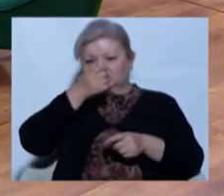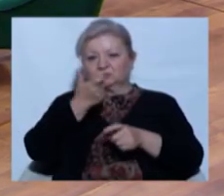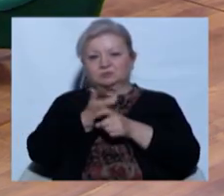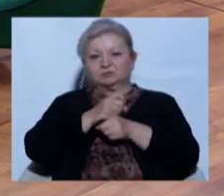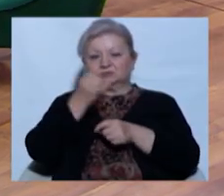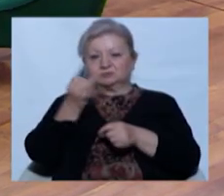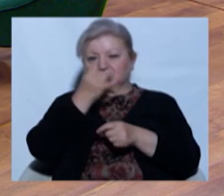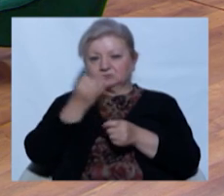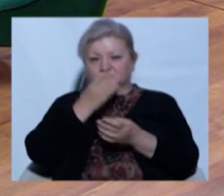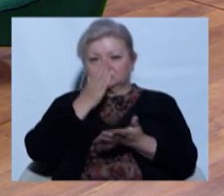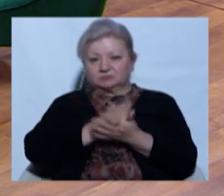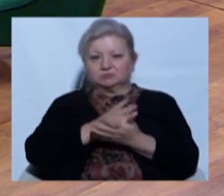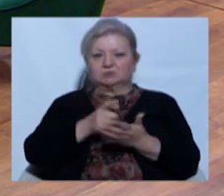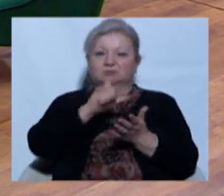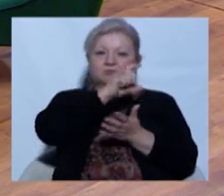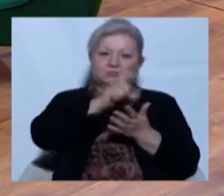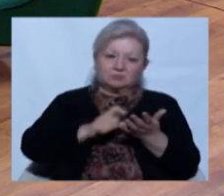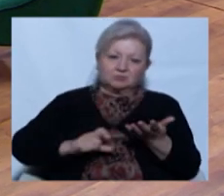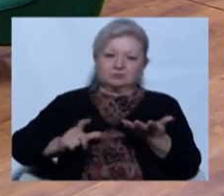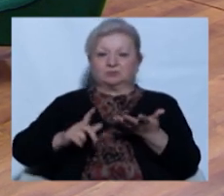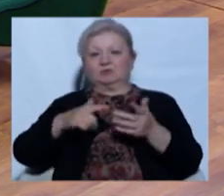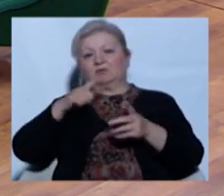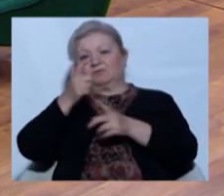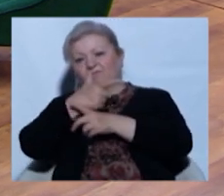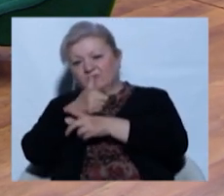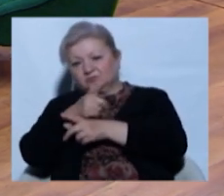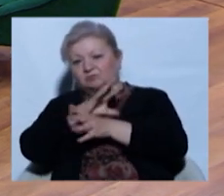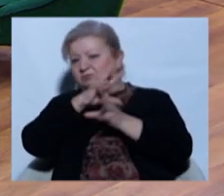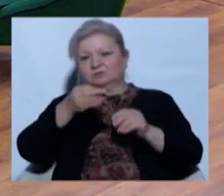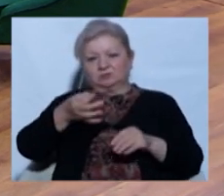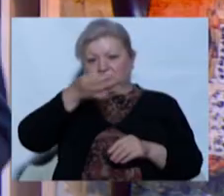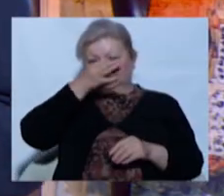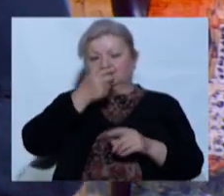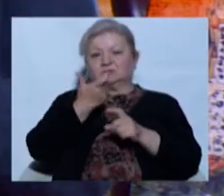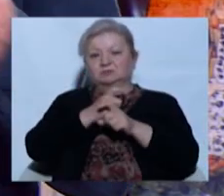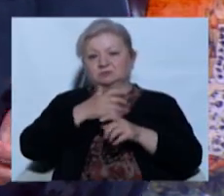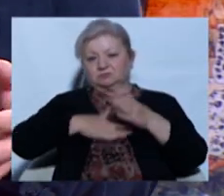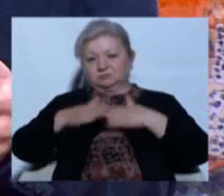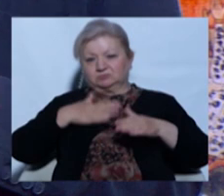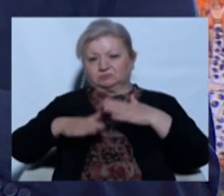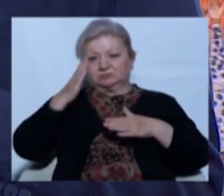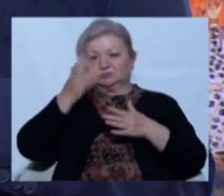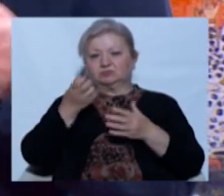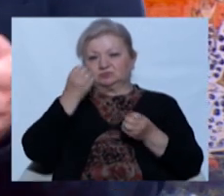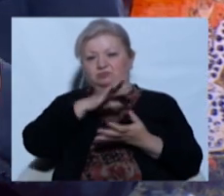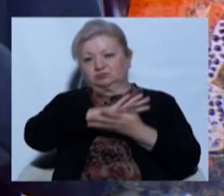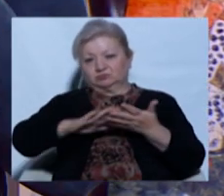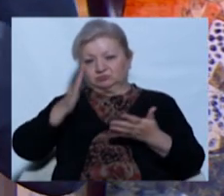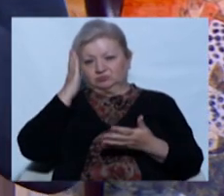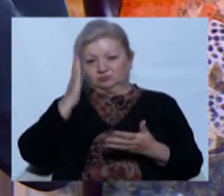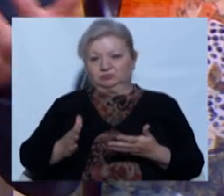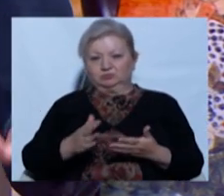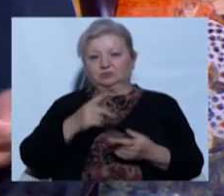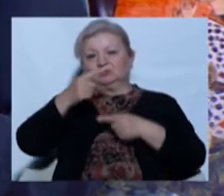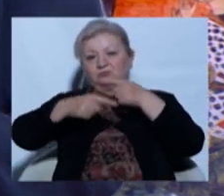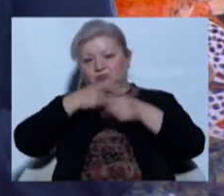თავისებური მოთხრობებიც, ვიდეოებიც ძალიან მომწონს და ძალიან გამიხარდება თუ ამას გავაგრძელებთ და